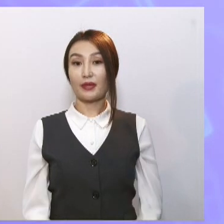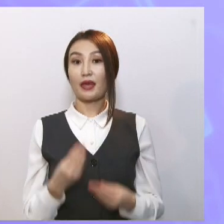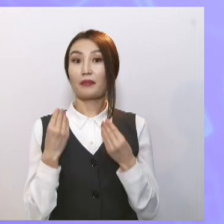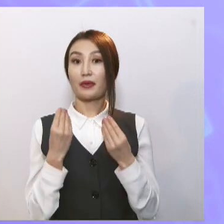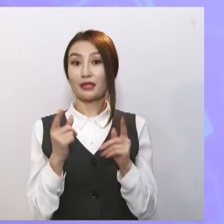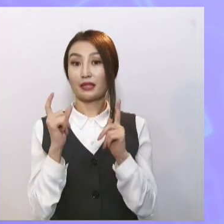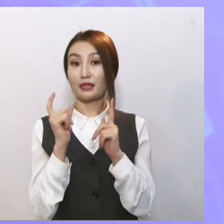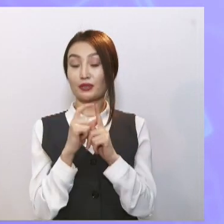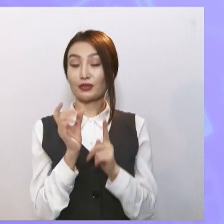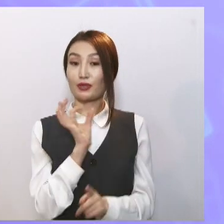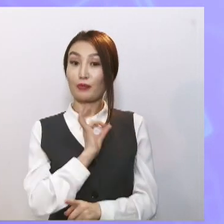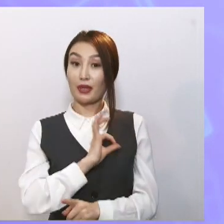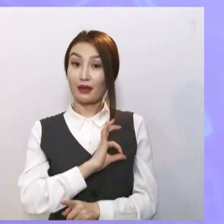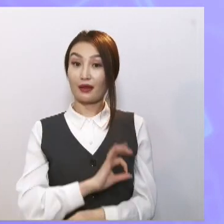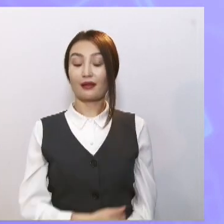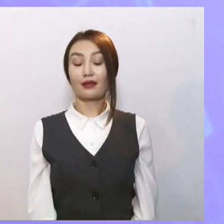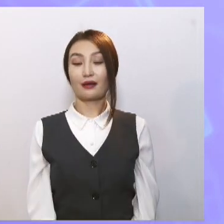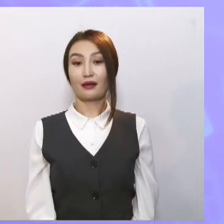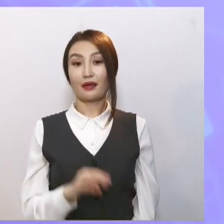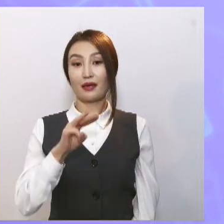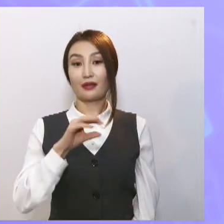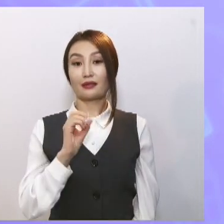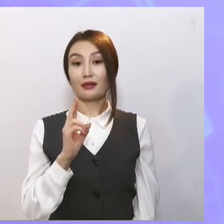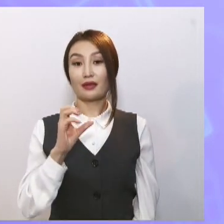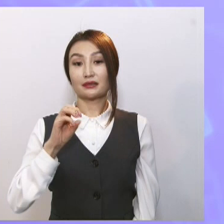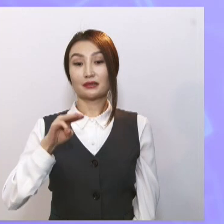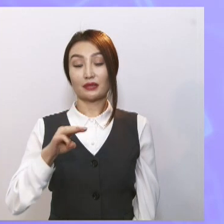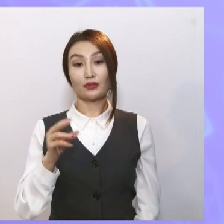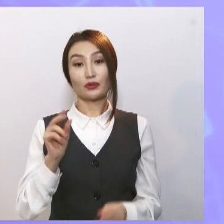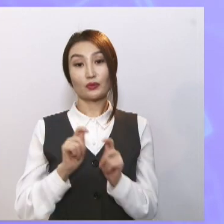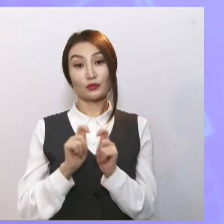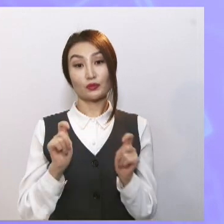Берилген сөздөрдү пайдалангыла, текст түзгүлө.